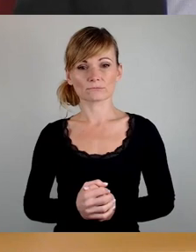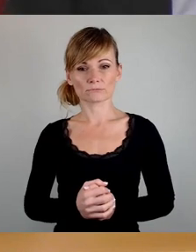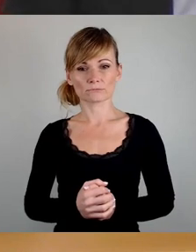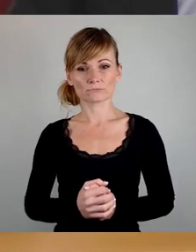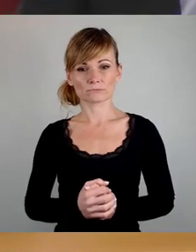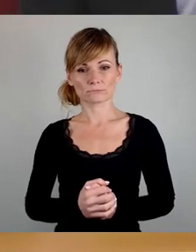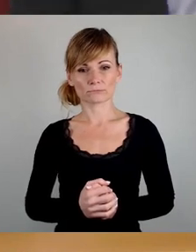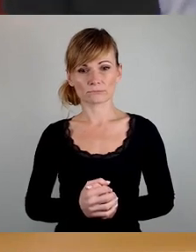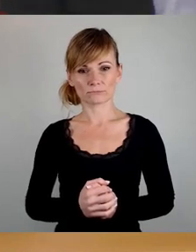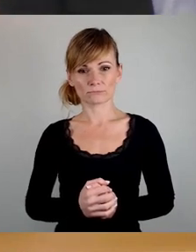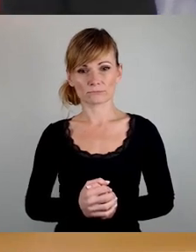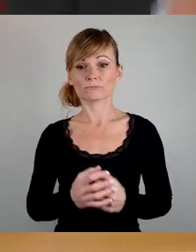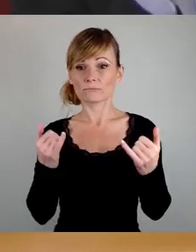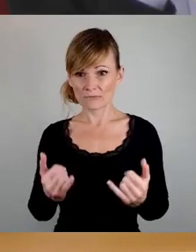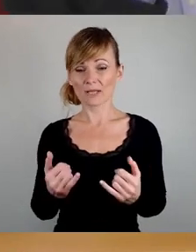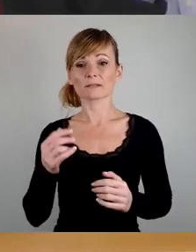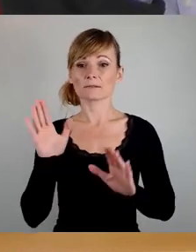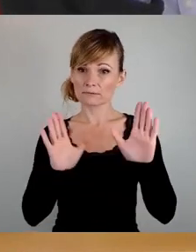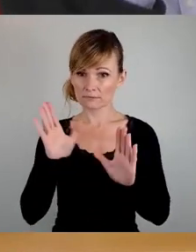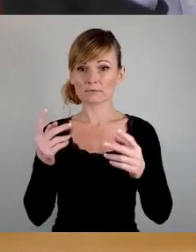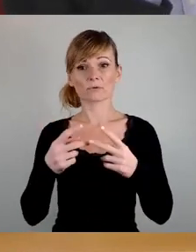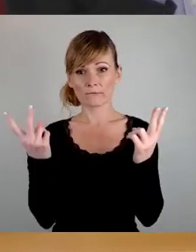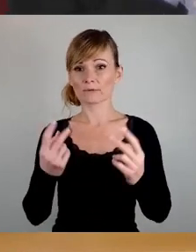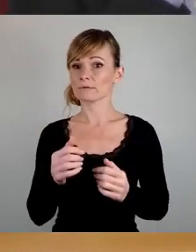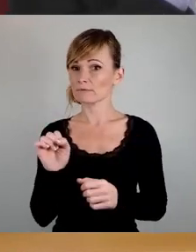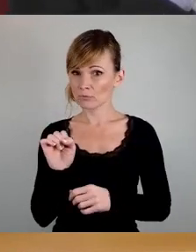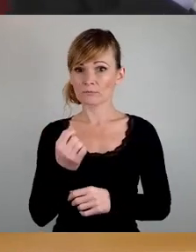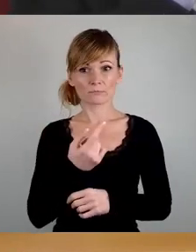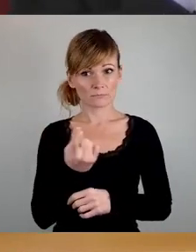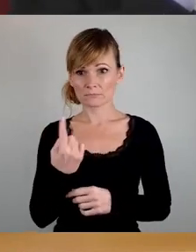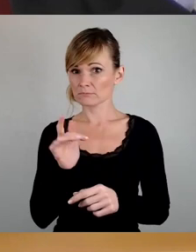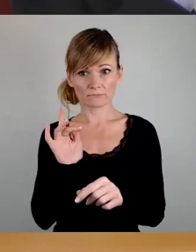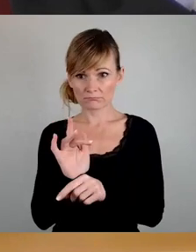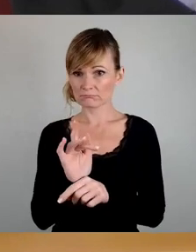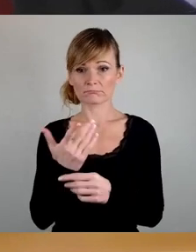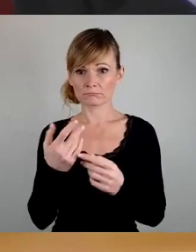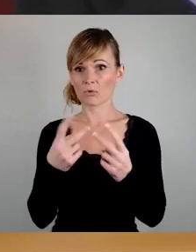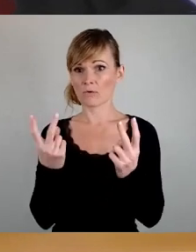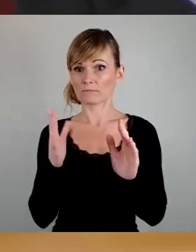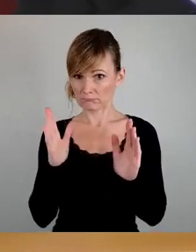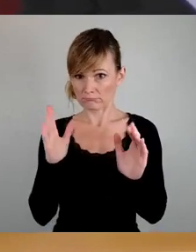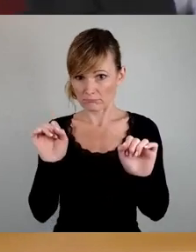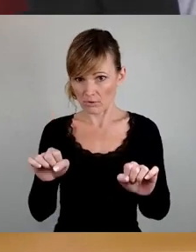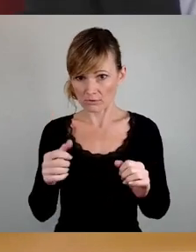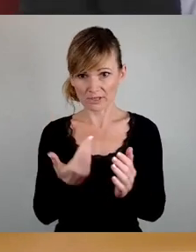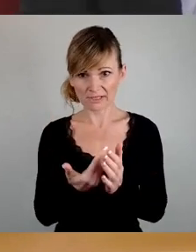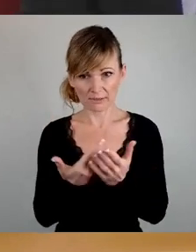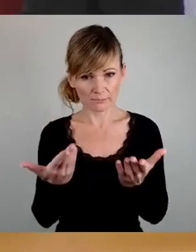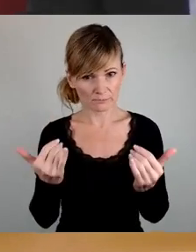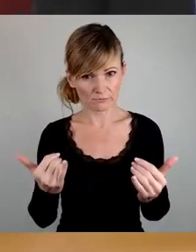Wir stimmen jetzt offen an. Keiner hat der offenen Wahl widersprochen. Und insofern bringe ich den Komplex der